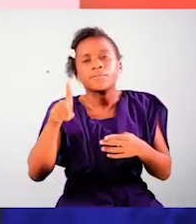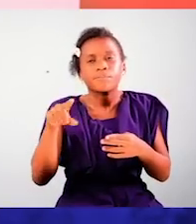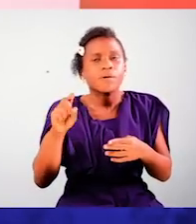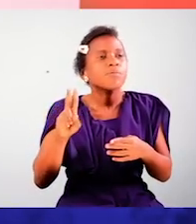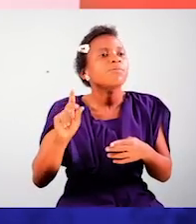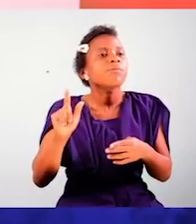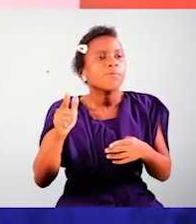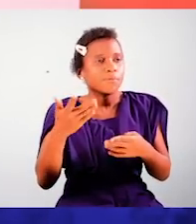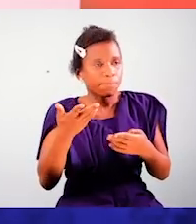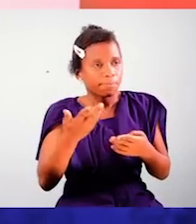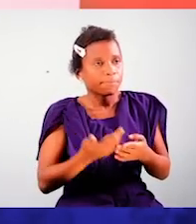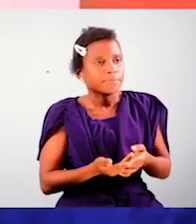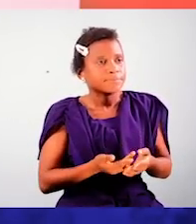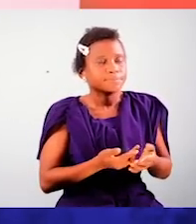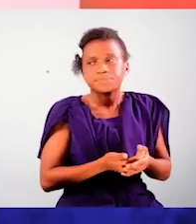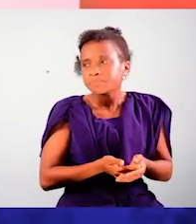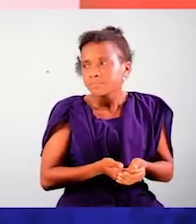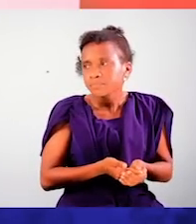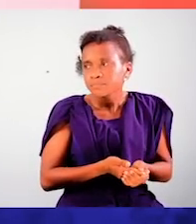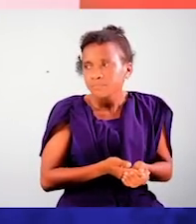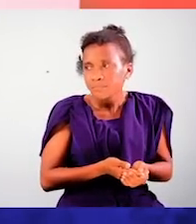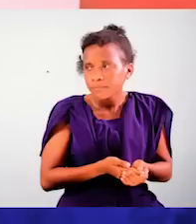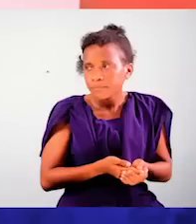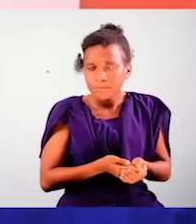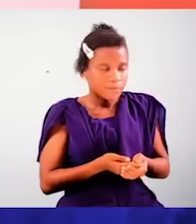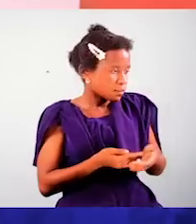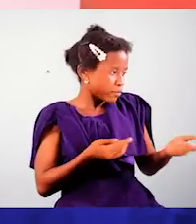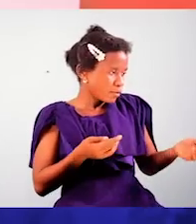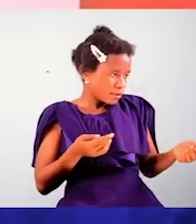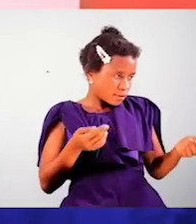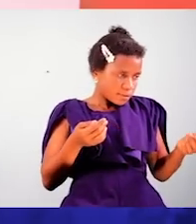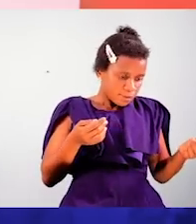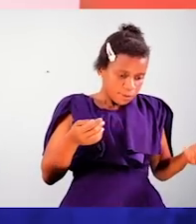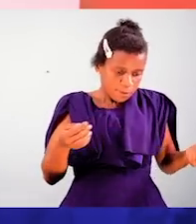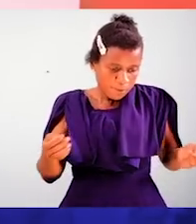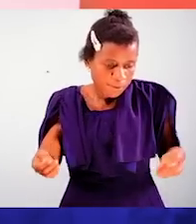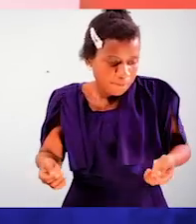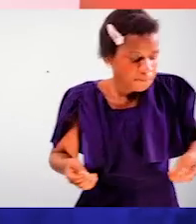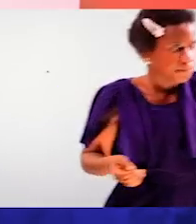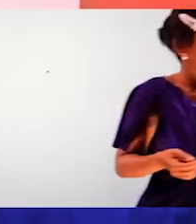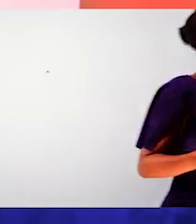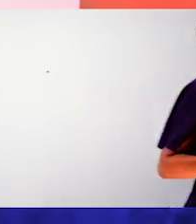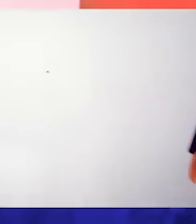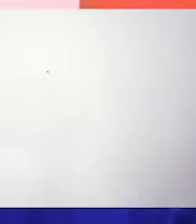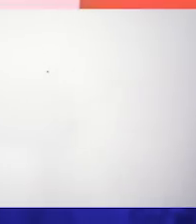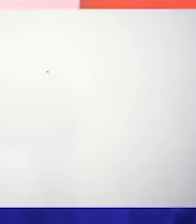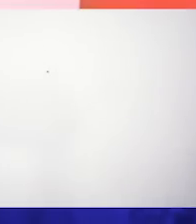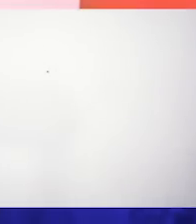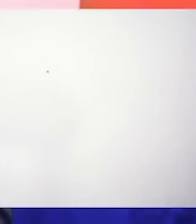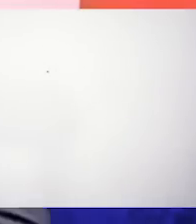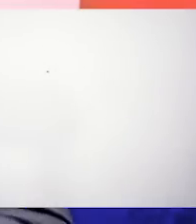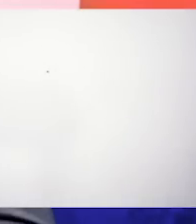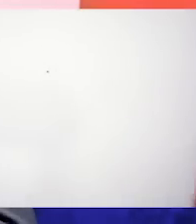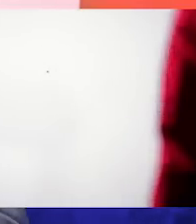mabati yaliyotumika kusaidia kaya maskini na kwenda kujengea mabanda ya kuku. Asante kwa kutazama. Shukrani sana kwa Festo